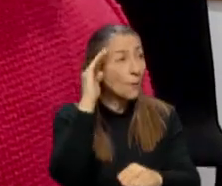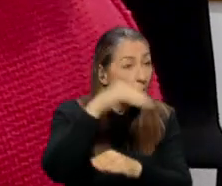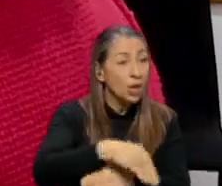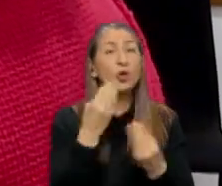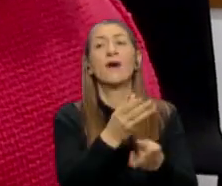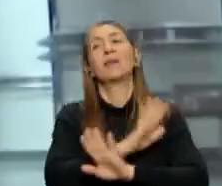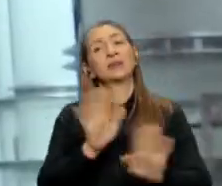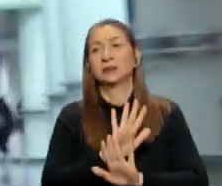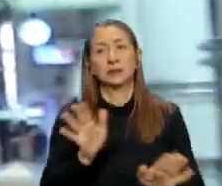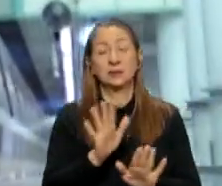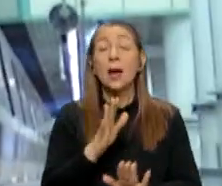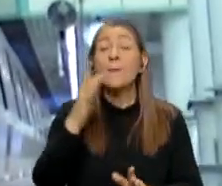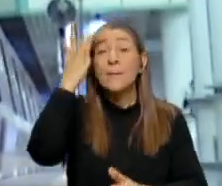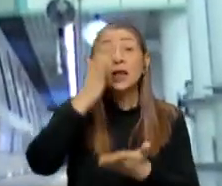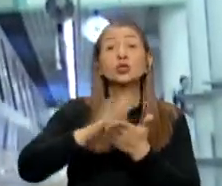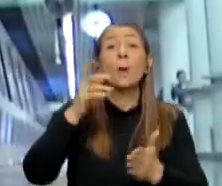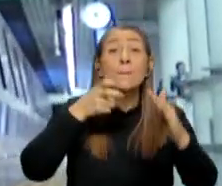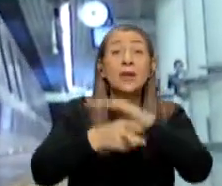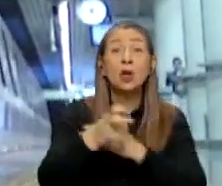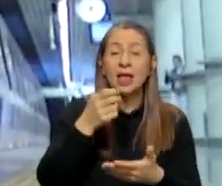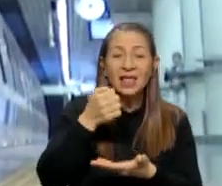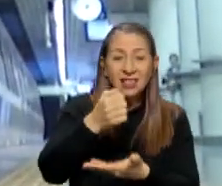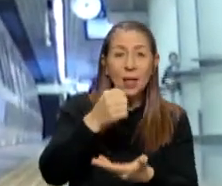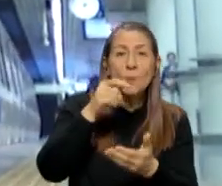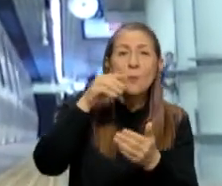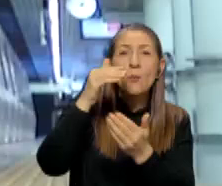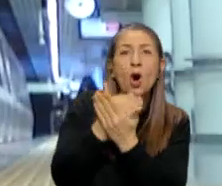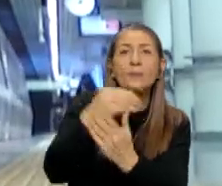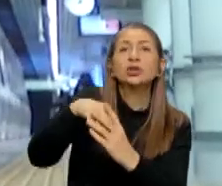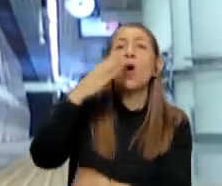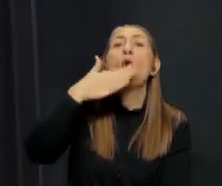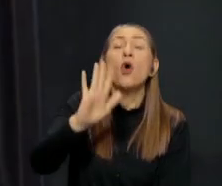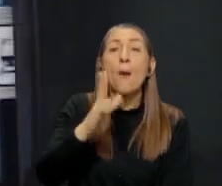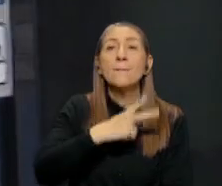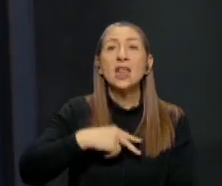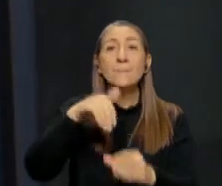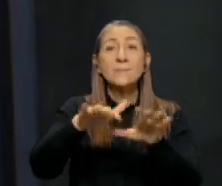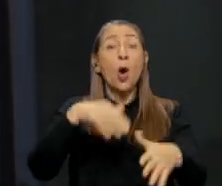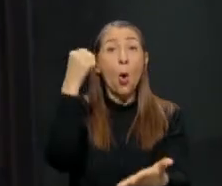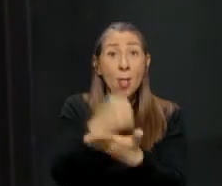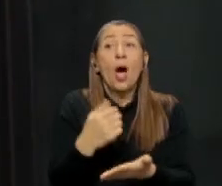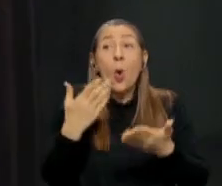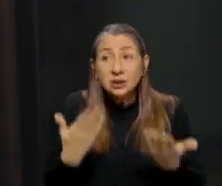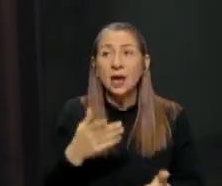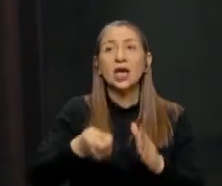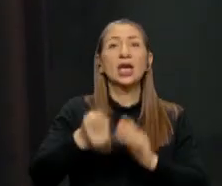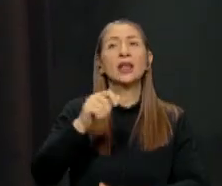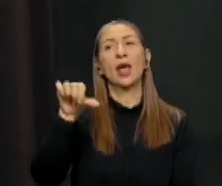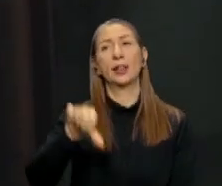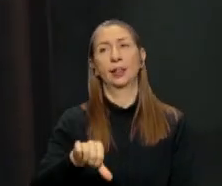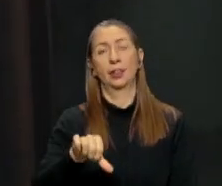mağdur ederek göstermesinler Beylikdüzü Metro Hattı yatırım programında yer almadığı için belediye meclisi onay verse de kredi